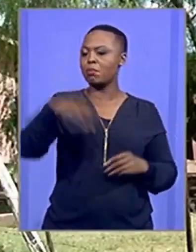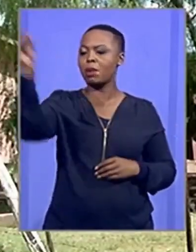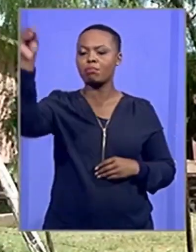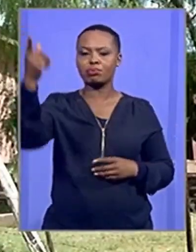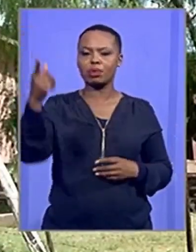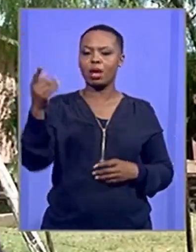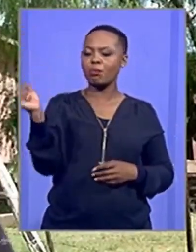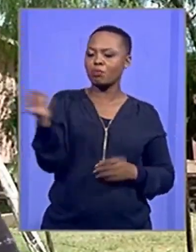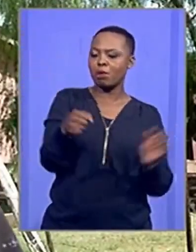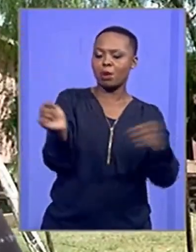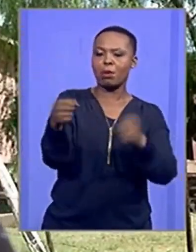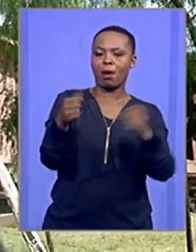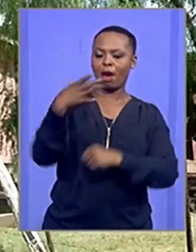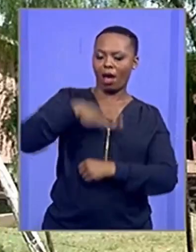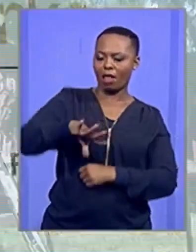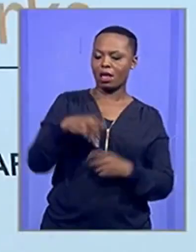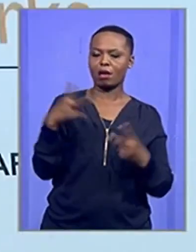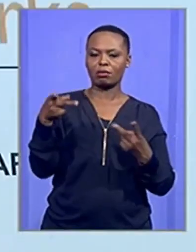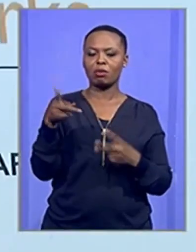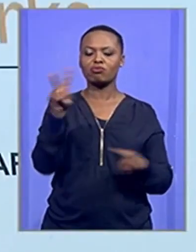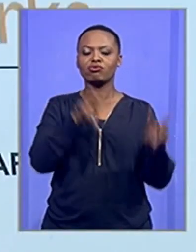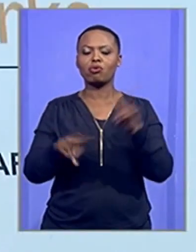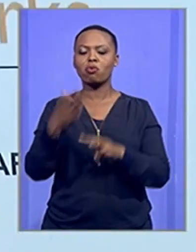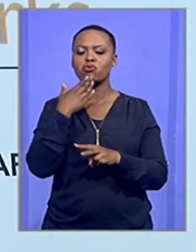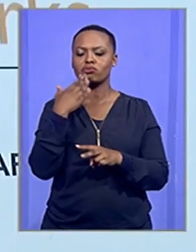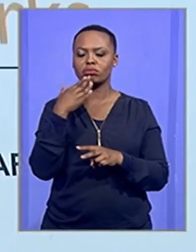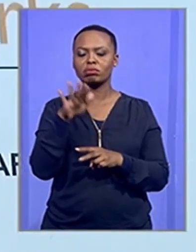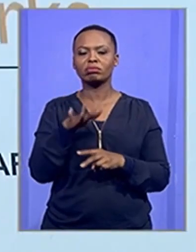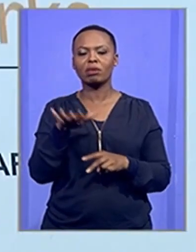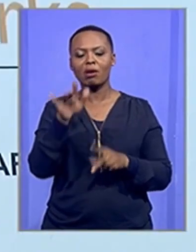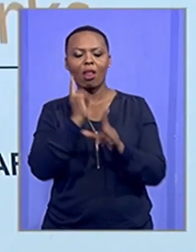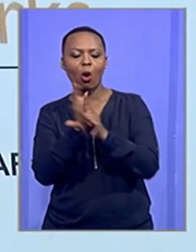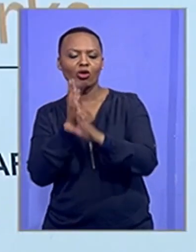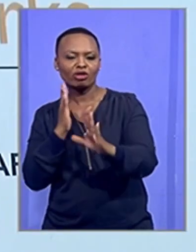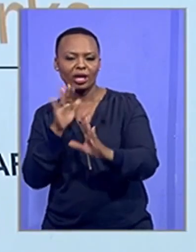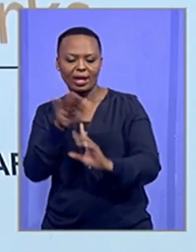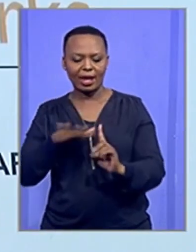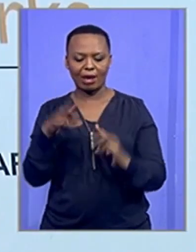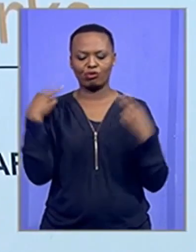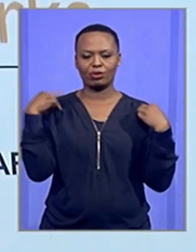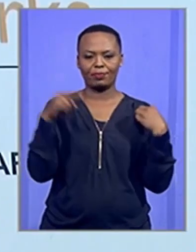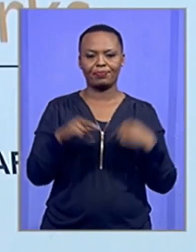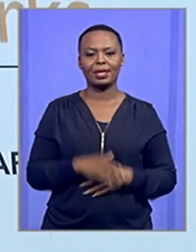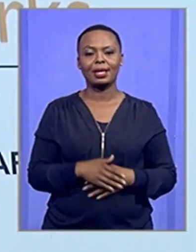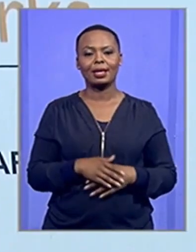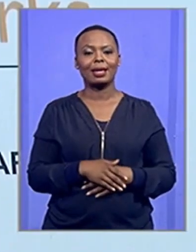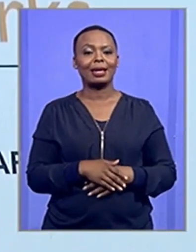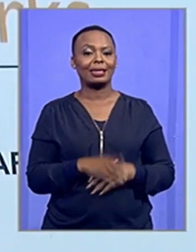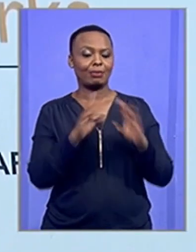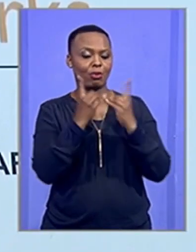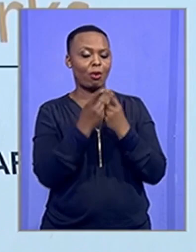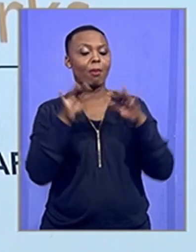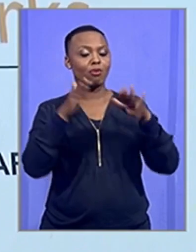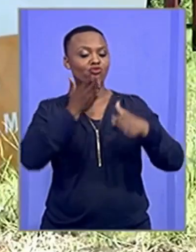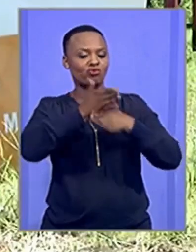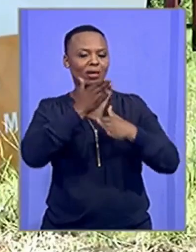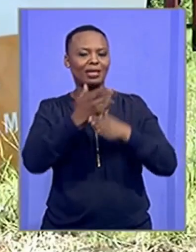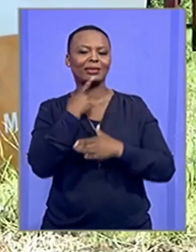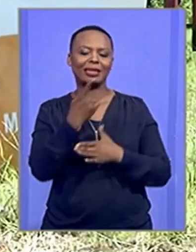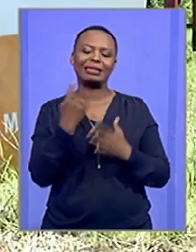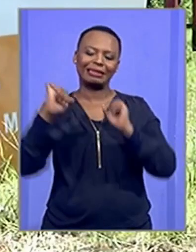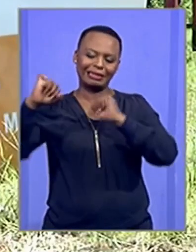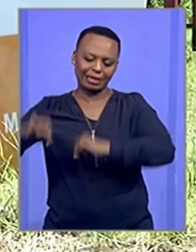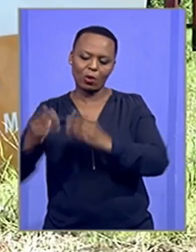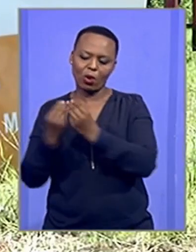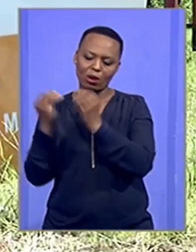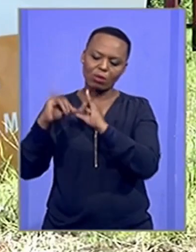ba security kasi Ba lefapha la ditirelo tsa setšhaba ba re le fa ba na le tumalano